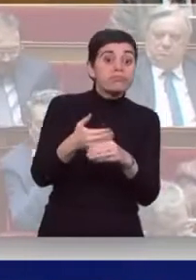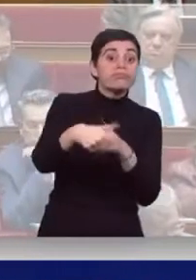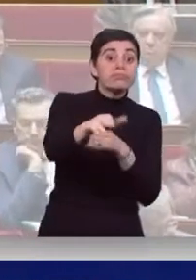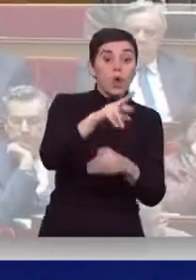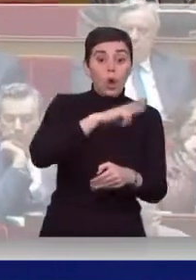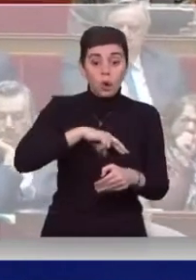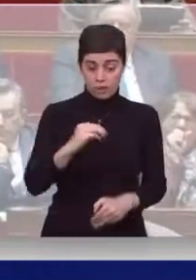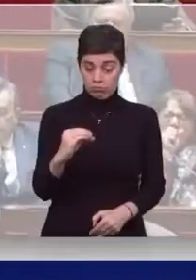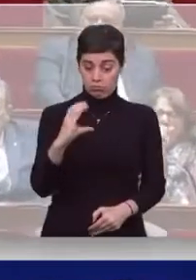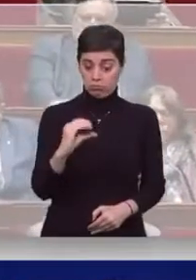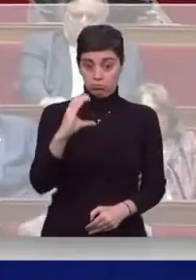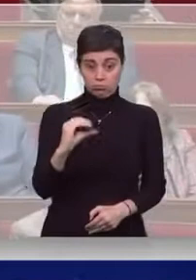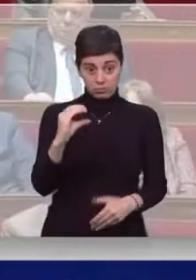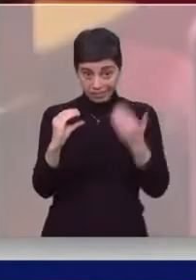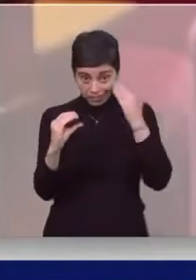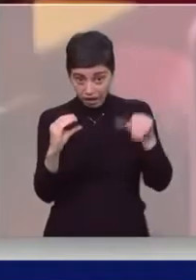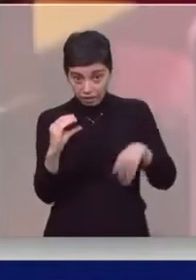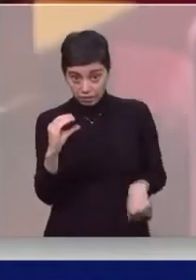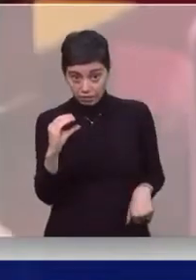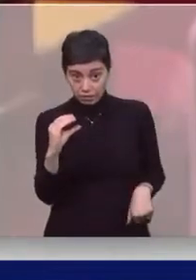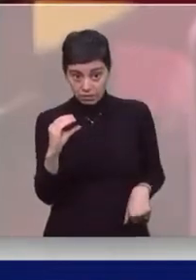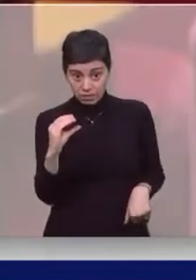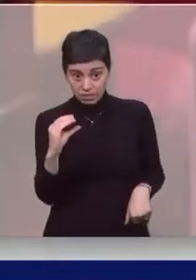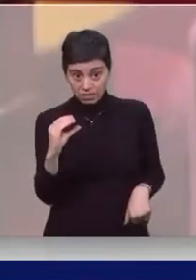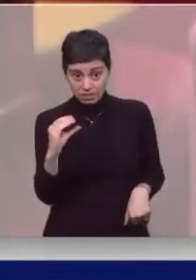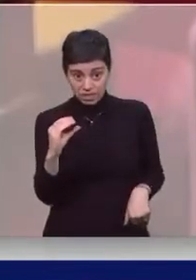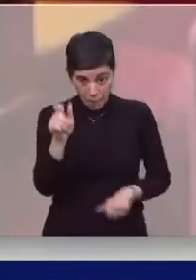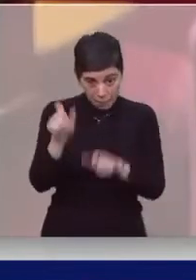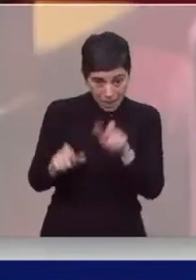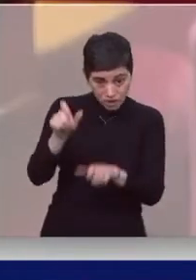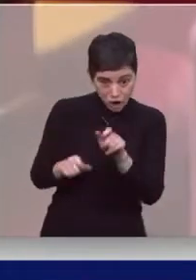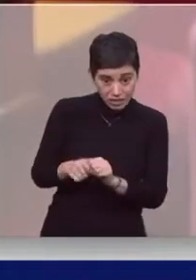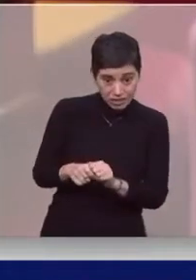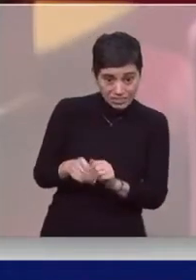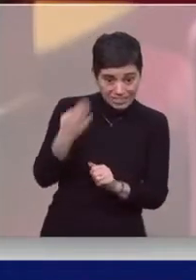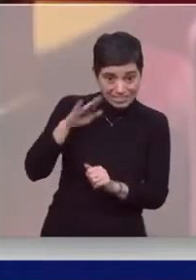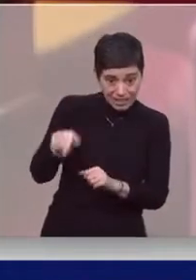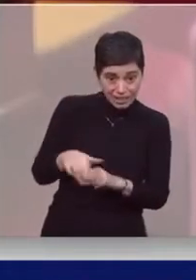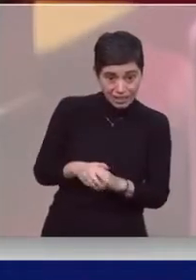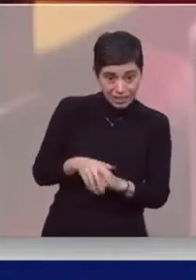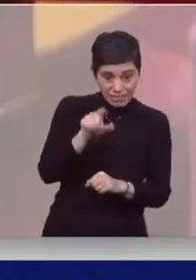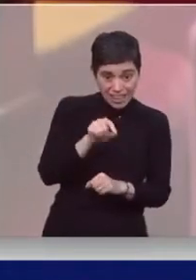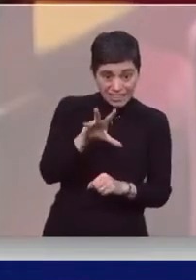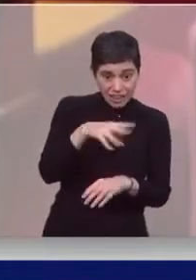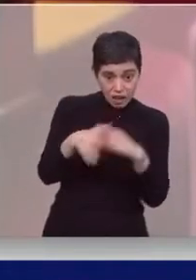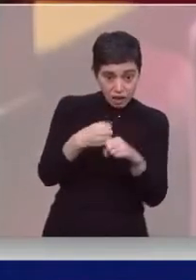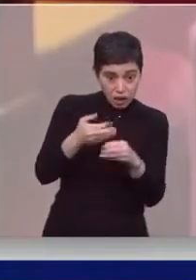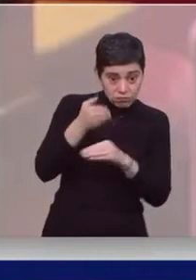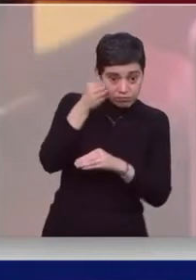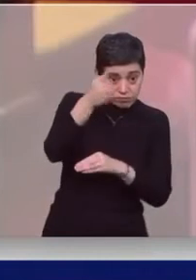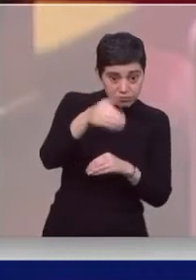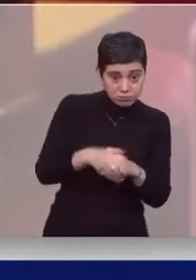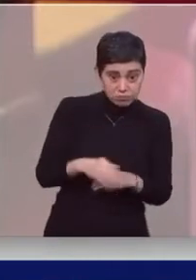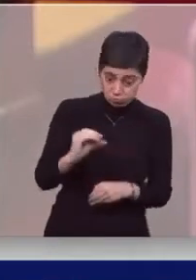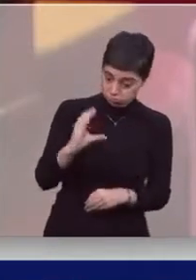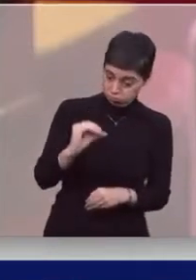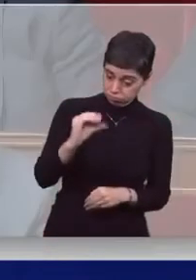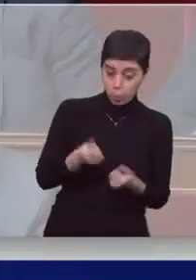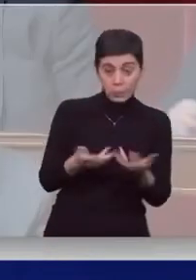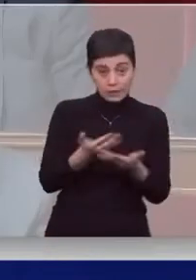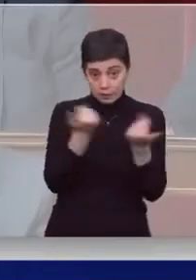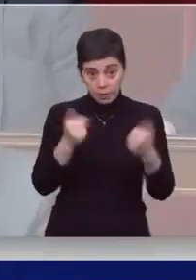député, que les Français, dans le système actuel, connaissent exactement le niveau de leur pension dans 25 ans? Bien sûr que non. Est-ce que vous pensez vraiment qu'ils